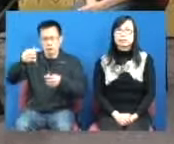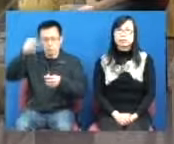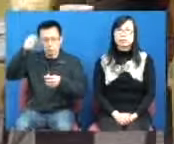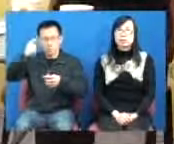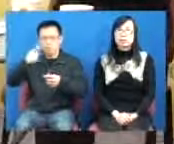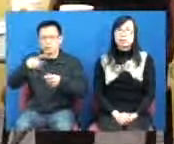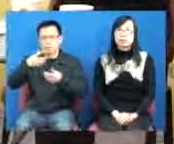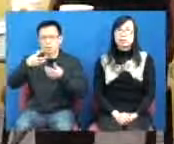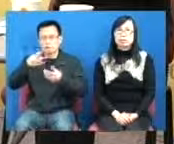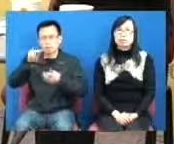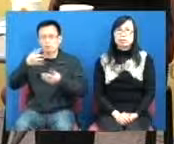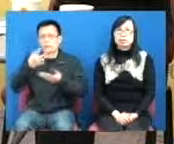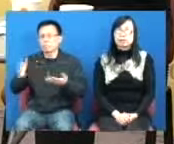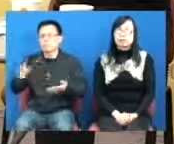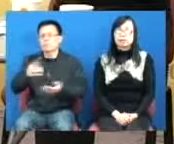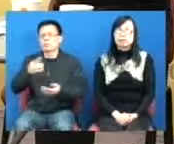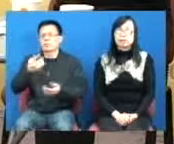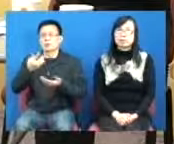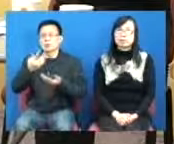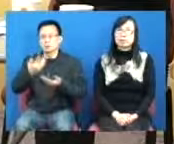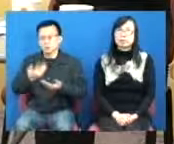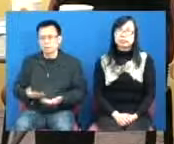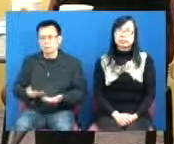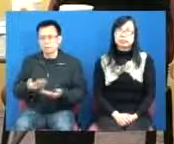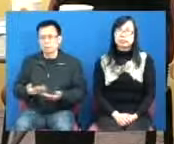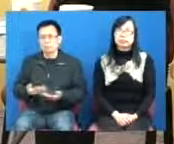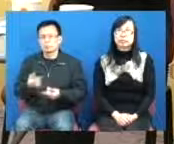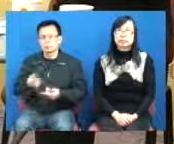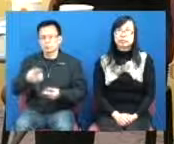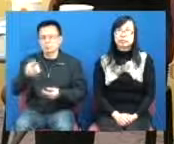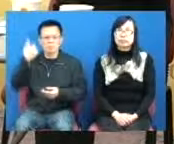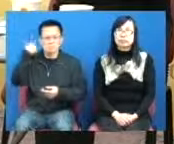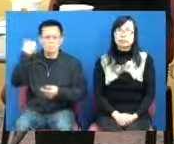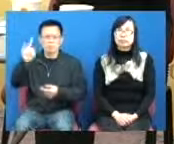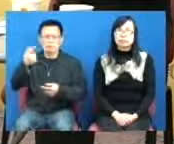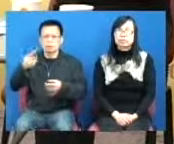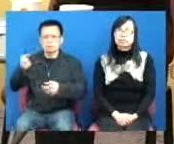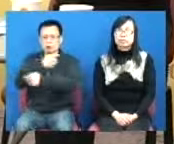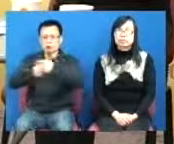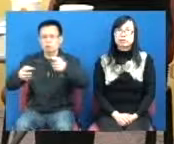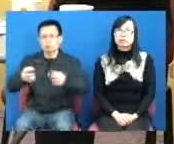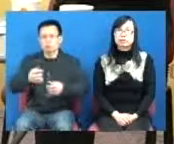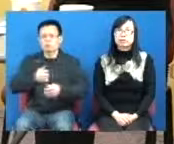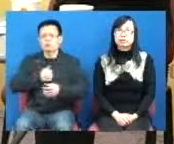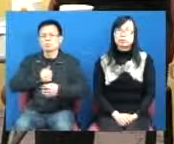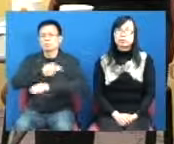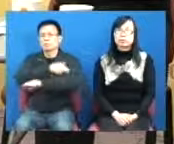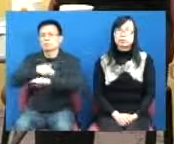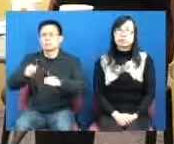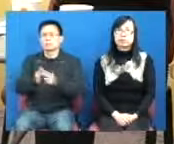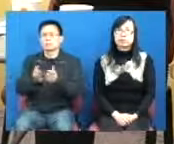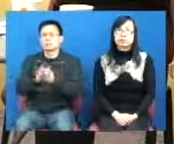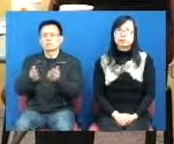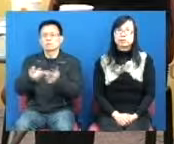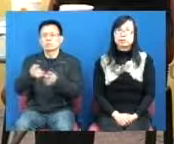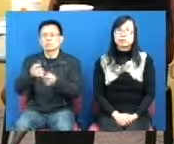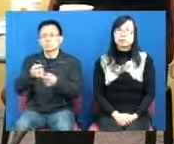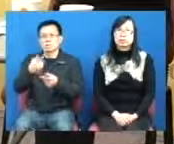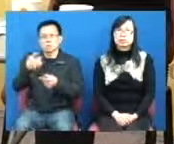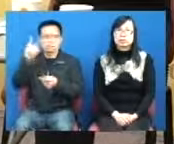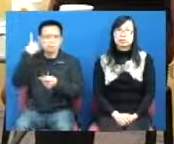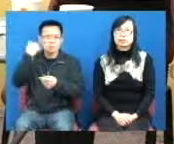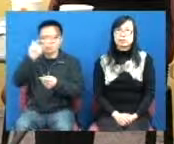今次其實是回歸之後這麼多次的財政預算案我們已經是見不到即使以前殖